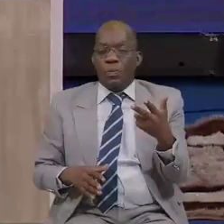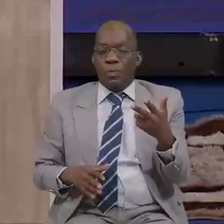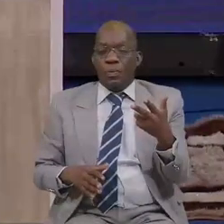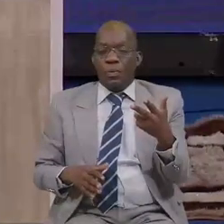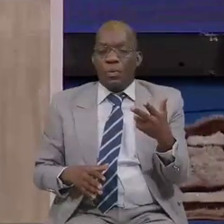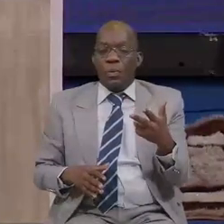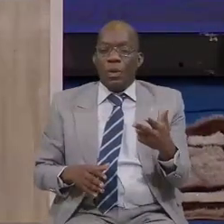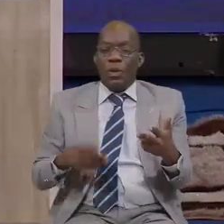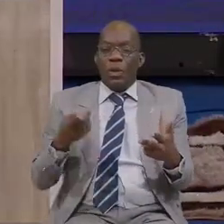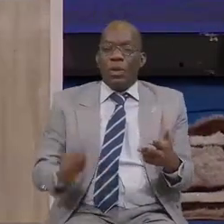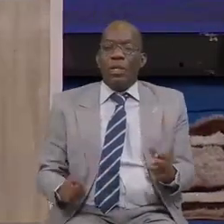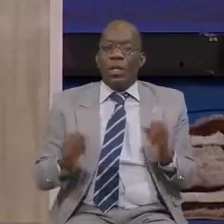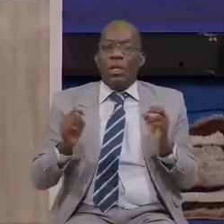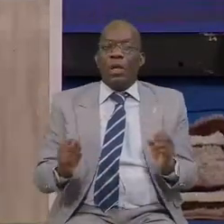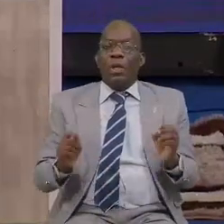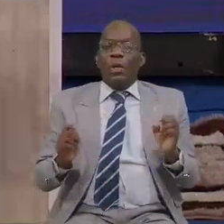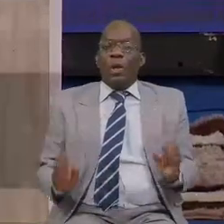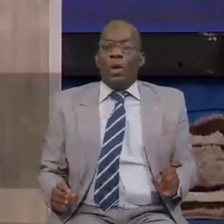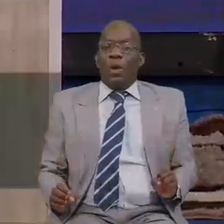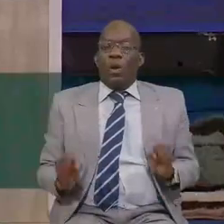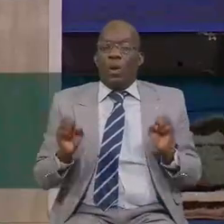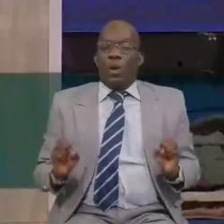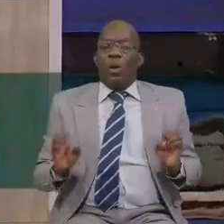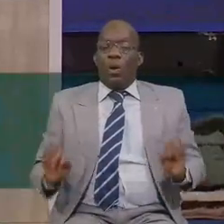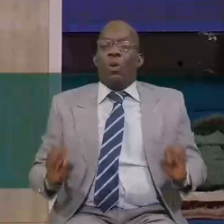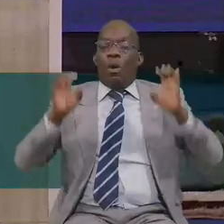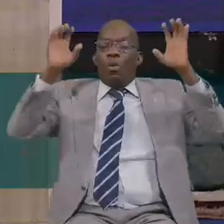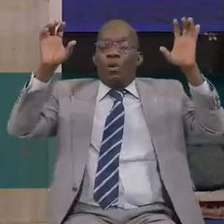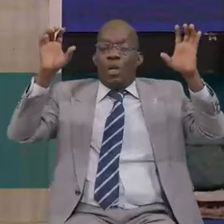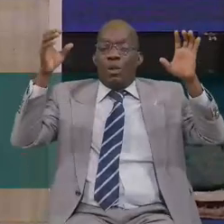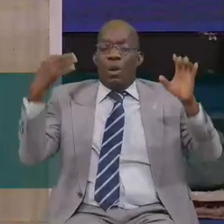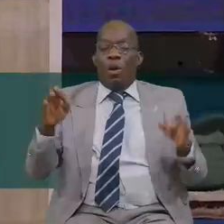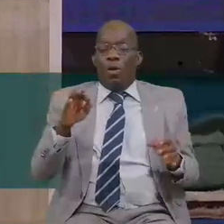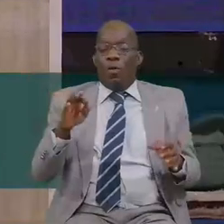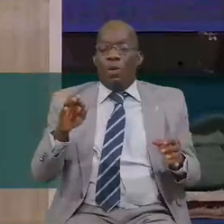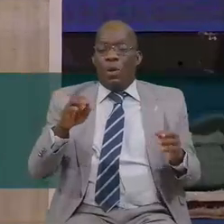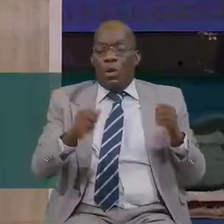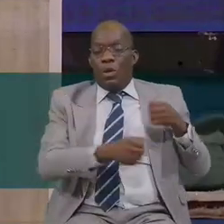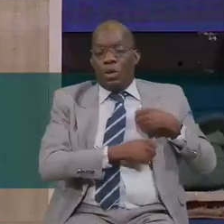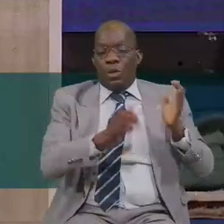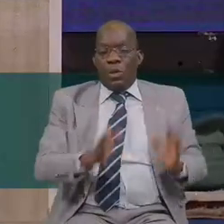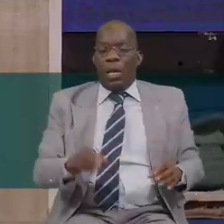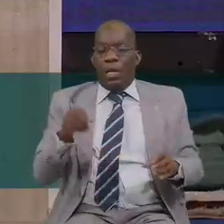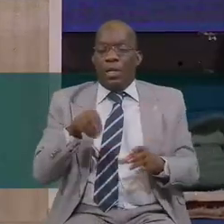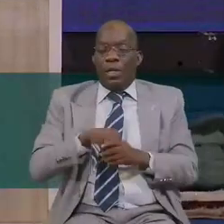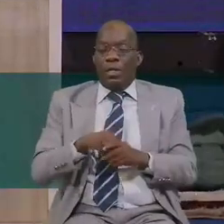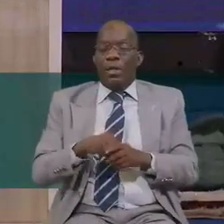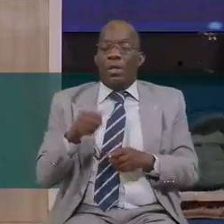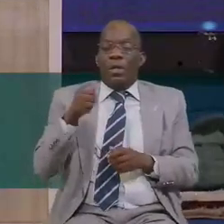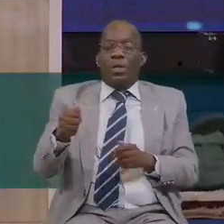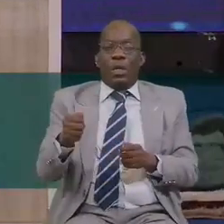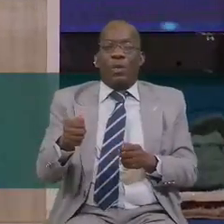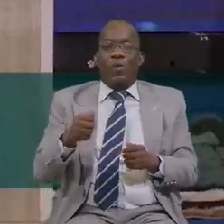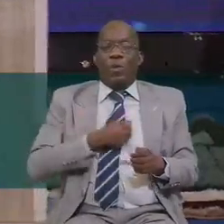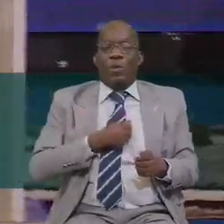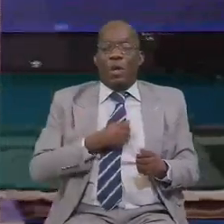Nous voyons l'engagement des soldats dans le désintéressement à Christ. Quand